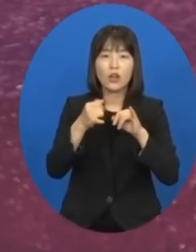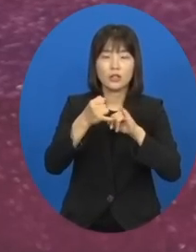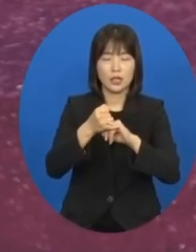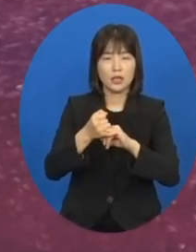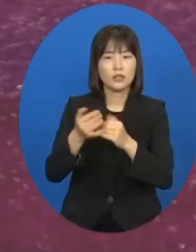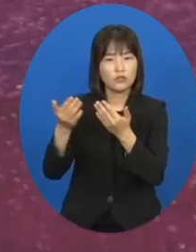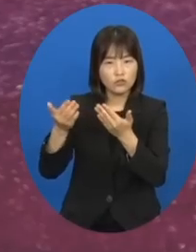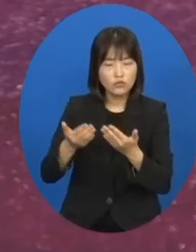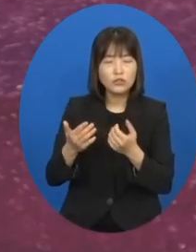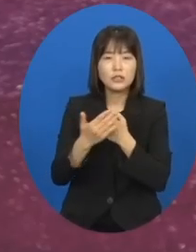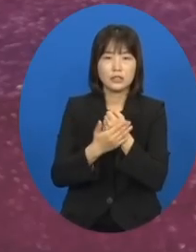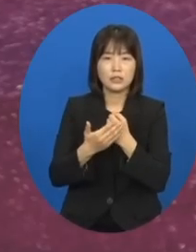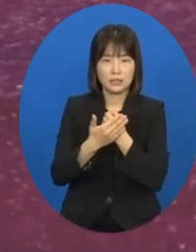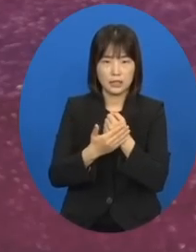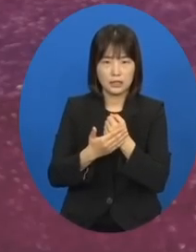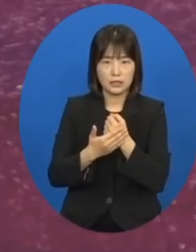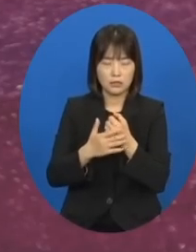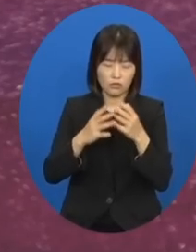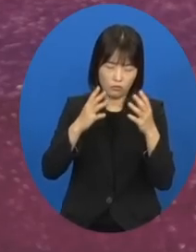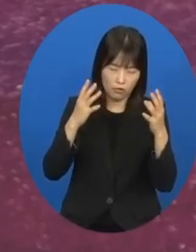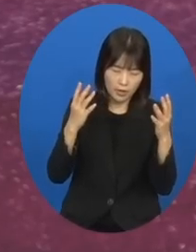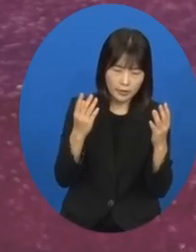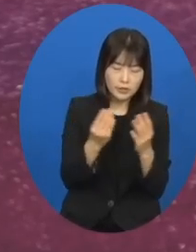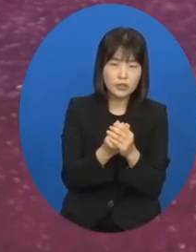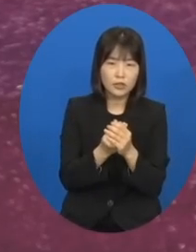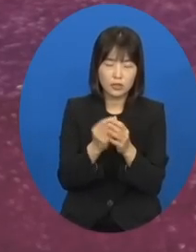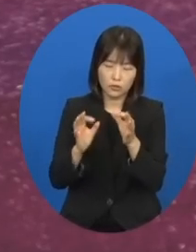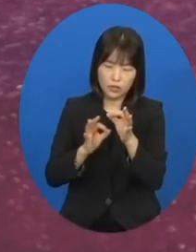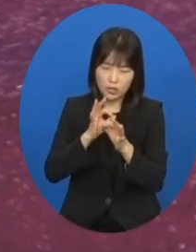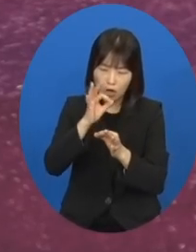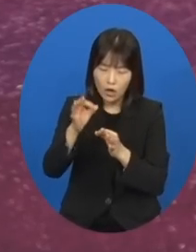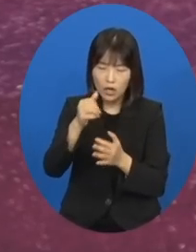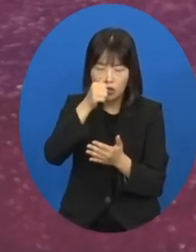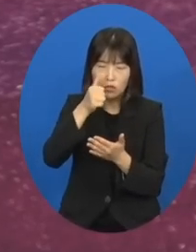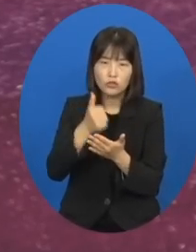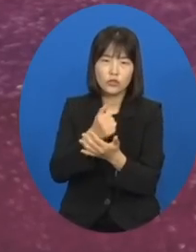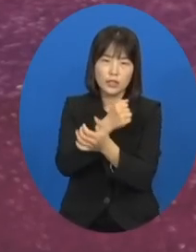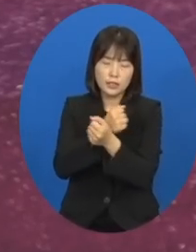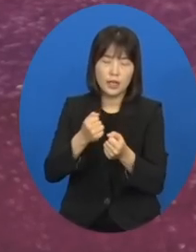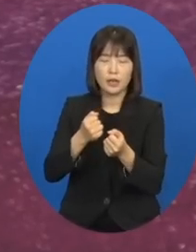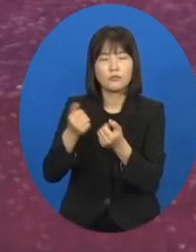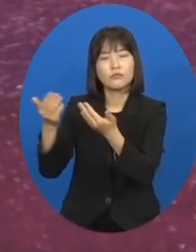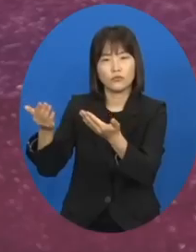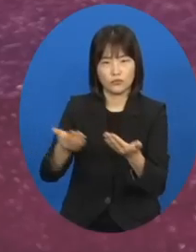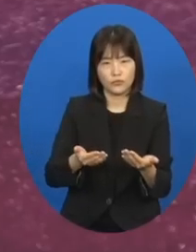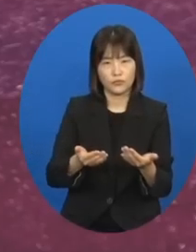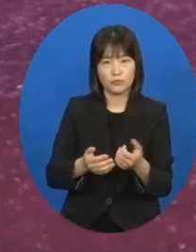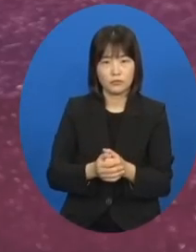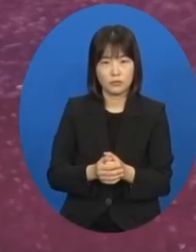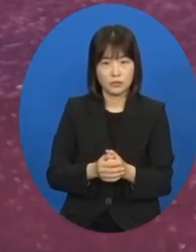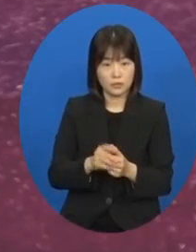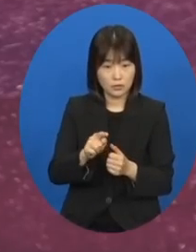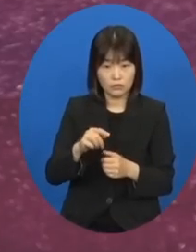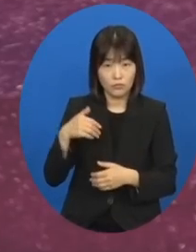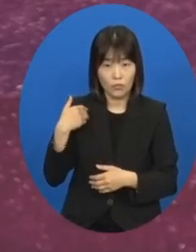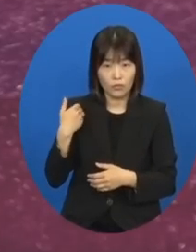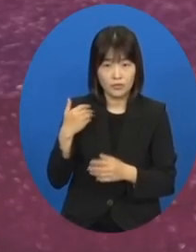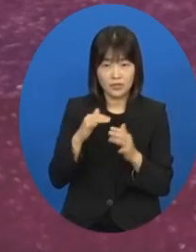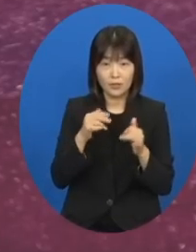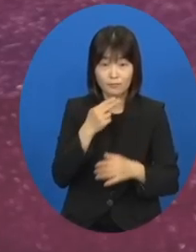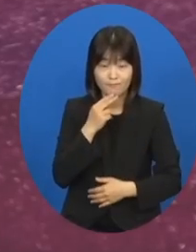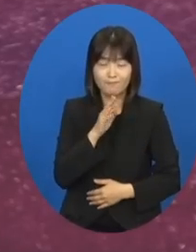그 은혜는 완전하고도 영원한 죄 사함을 가져오는 것입니다 여러분 이것 모르는 거 없으실 거예요